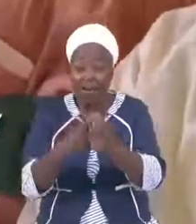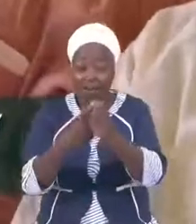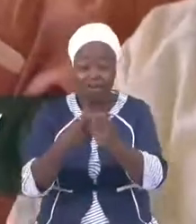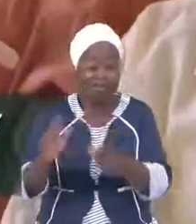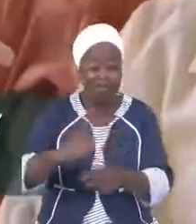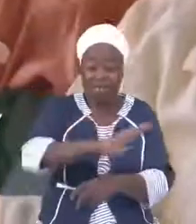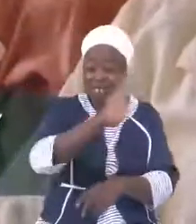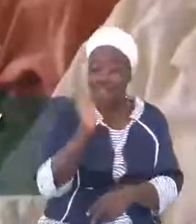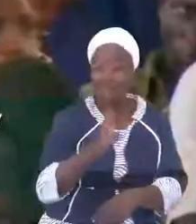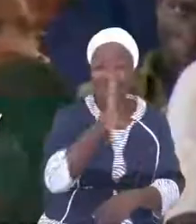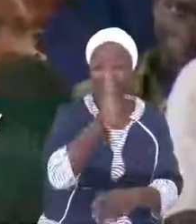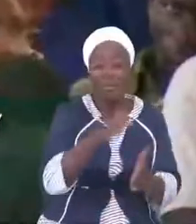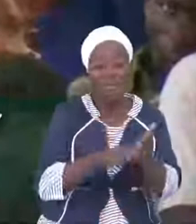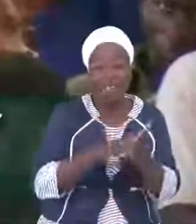courir